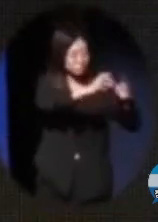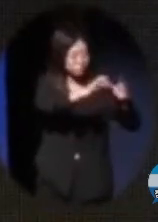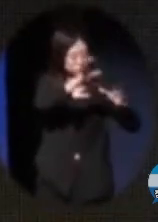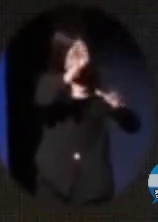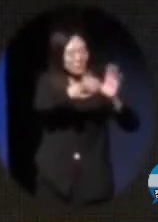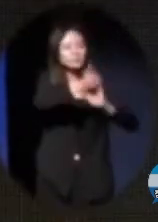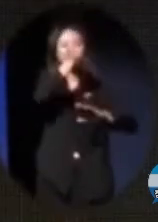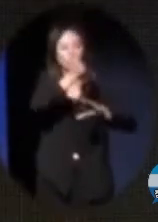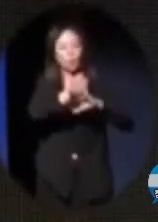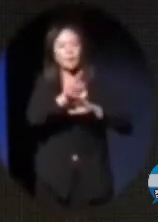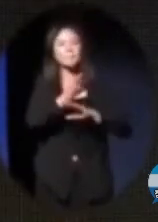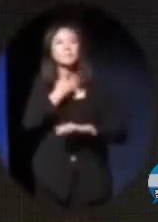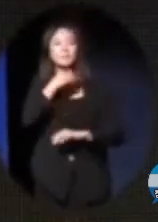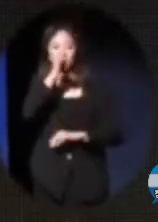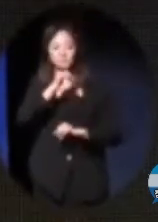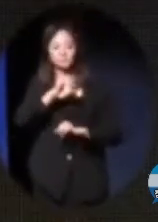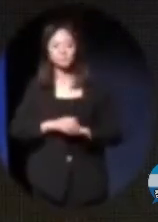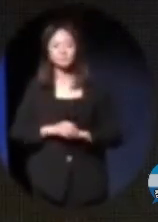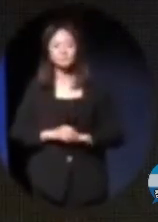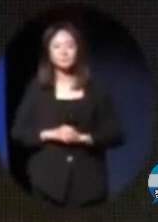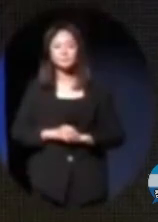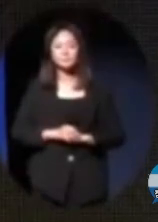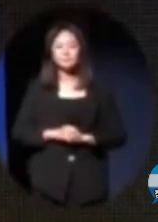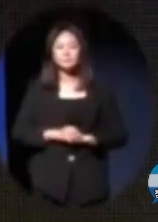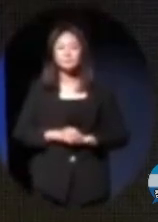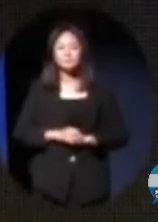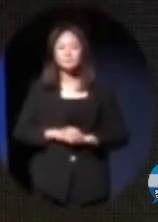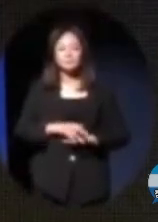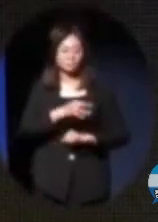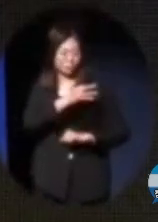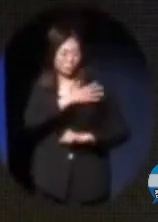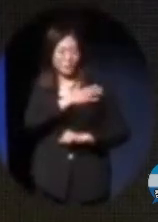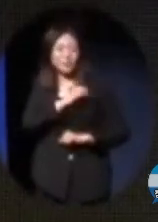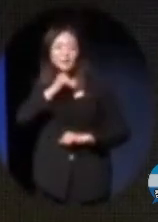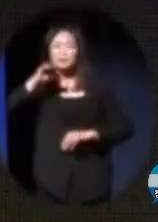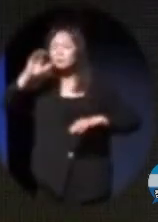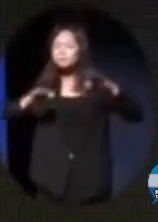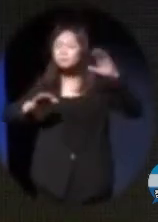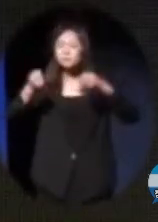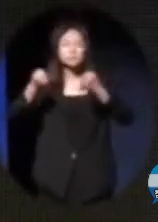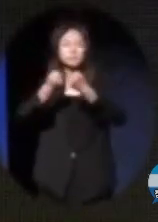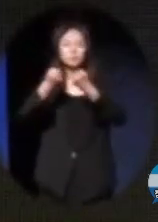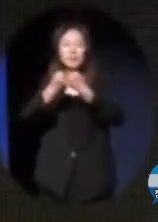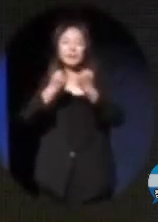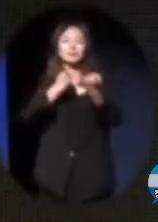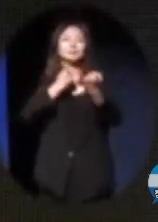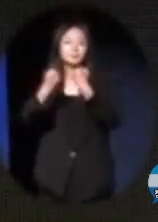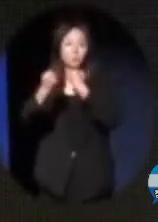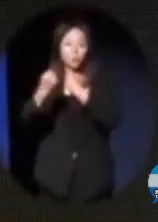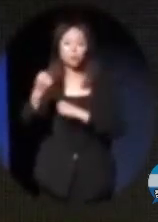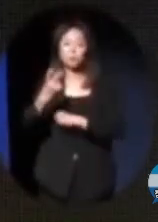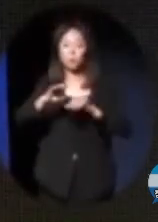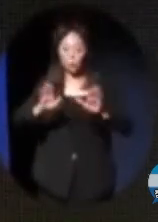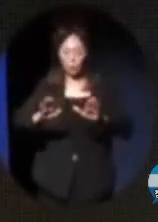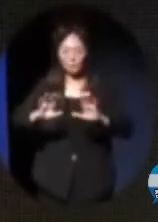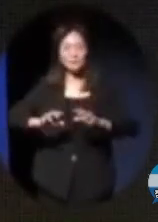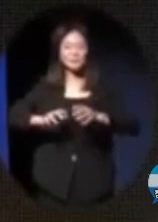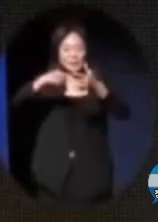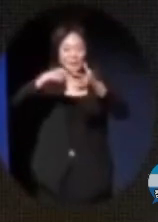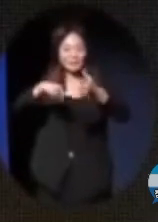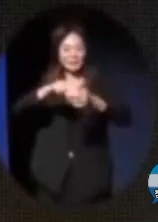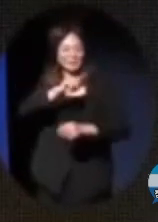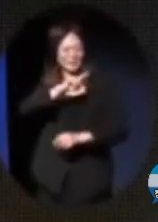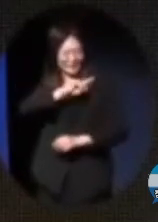성공한 대타협은 양극화된 계급 간의 격렬한 투쟁을 극복하여 오늘날 세계에서 가장